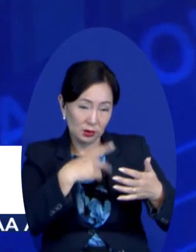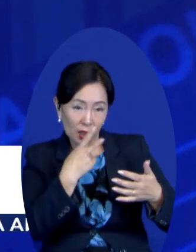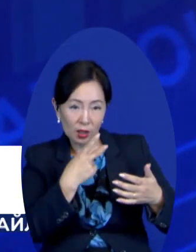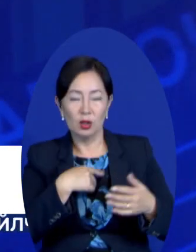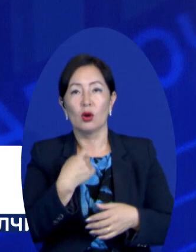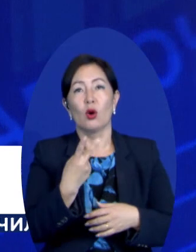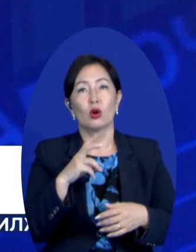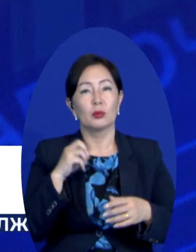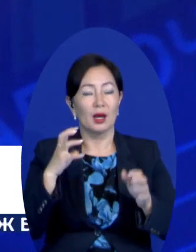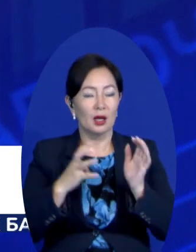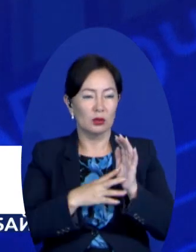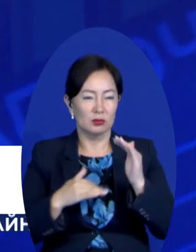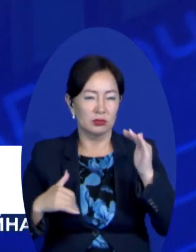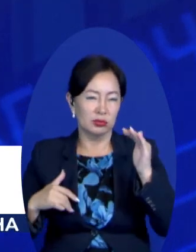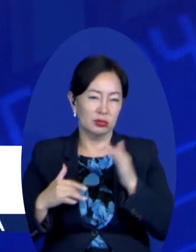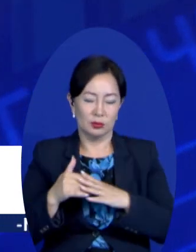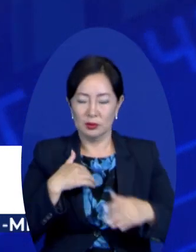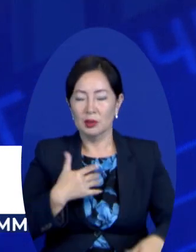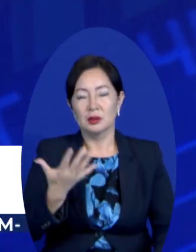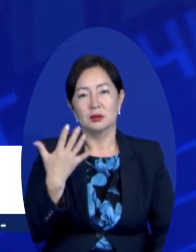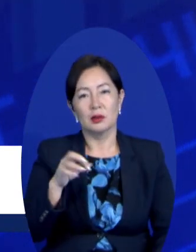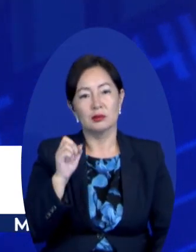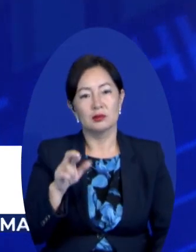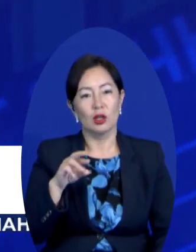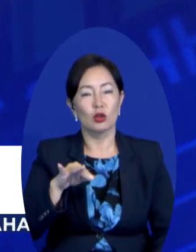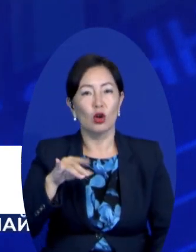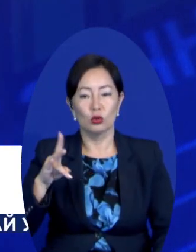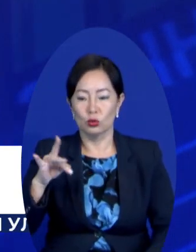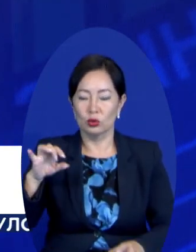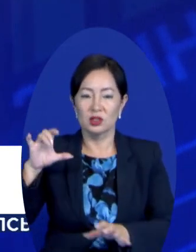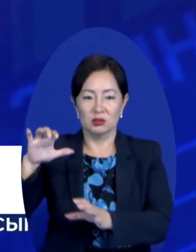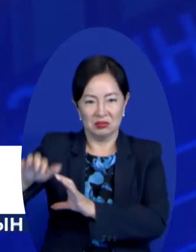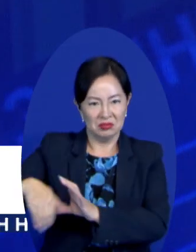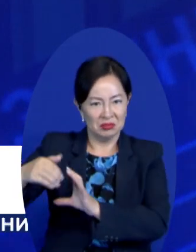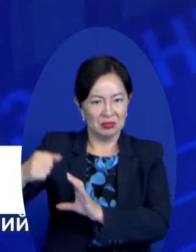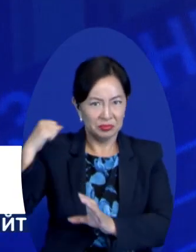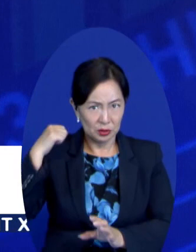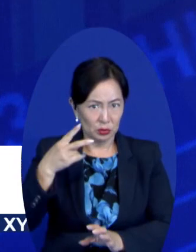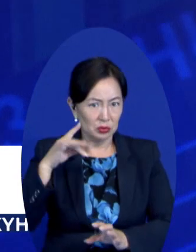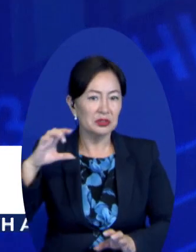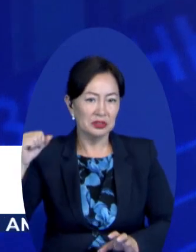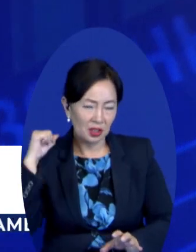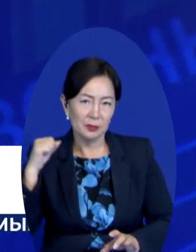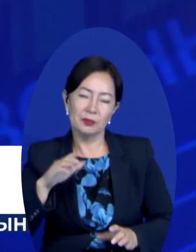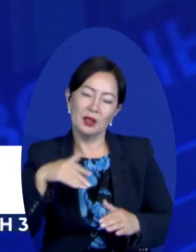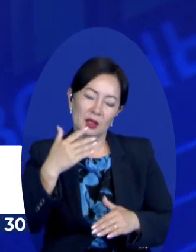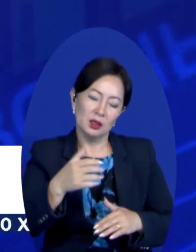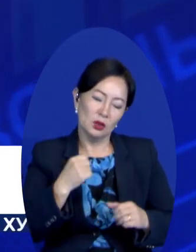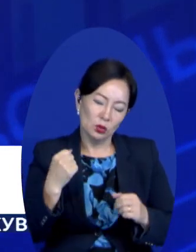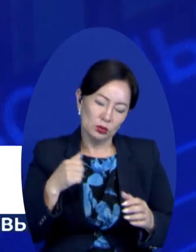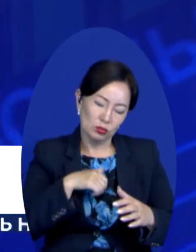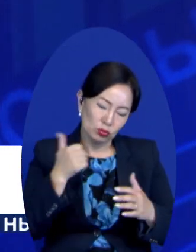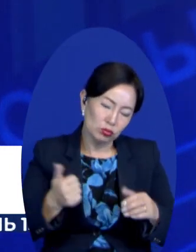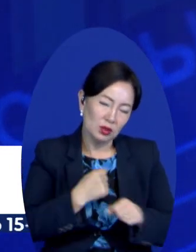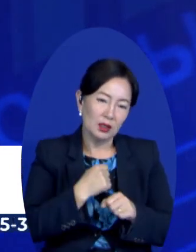жишээлбэл 2019 онд оргил үедээ бол 50 сая тонн нүүрсийг олборлсон. Тэгэхээр 50 сая за цаашлаад ер нь тэцүүгийн хүчин чадлаар аваад үзэх